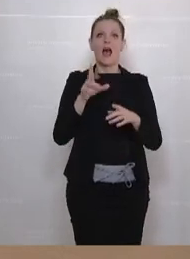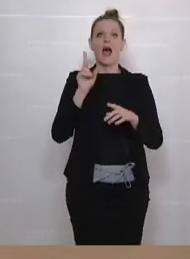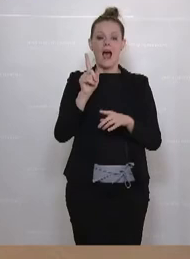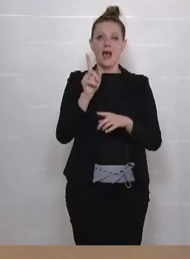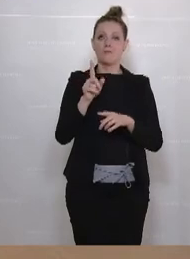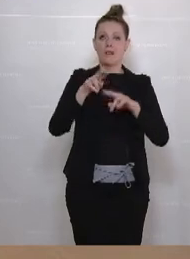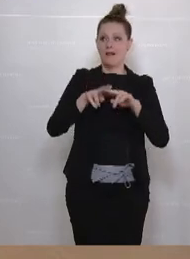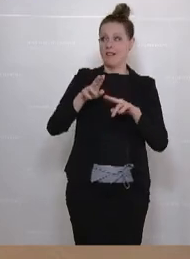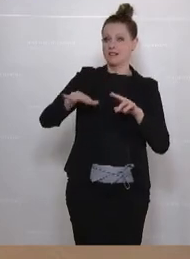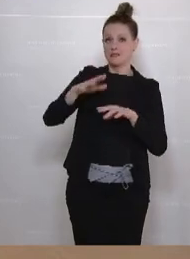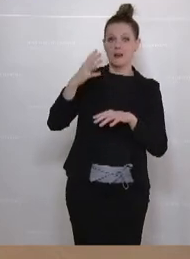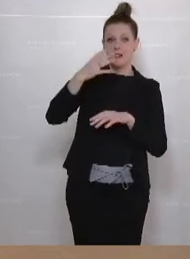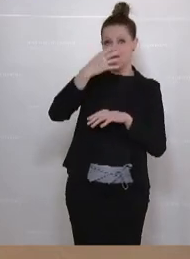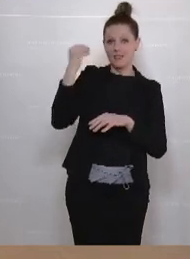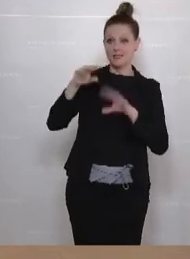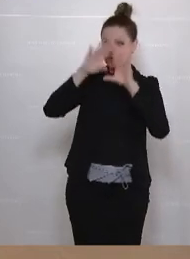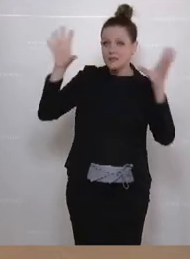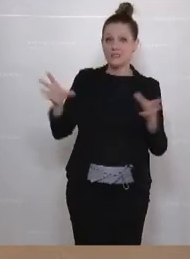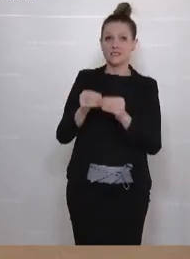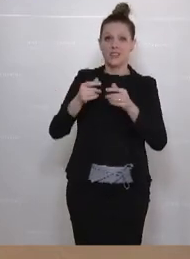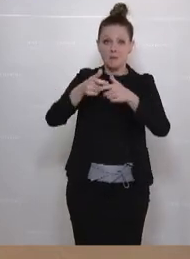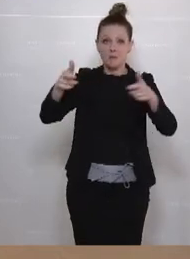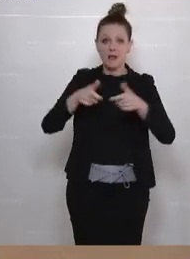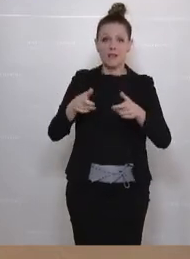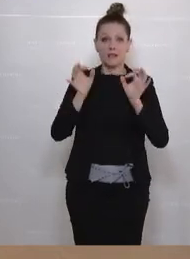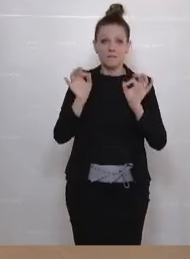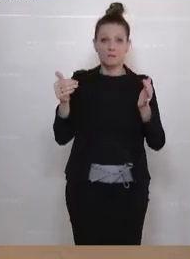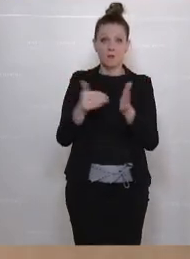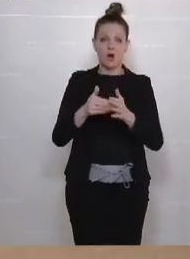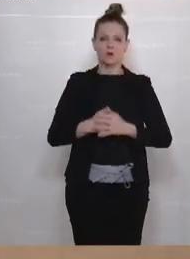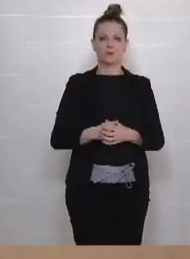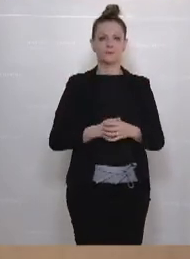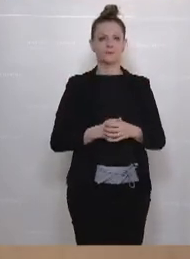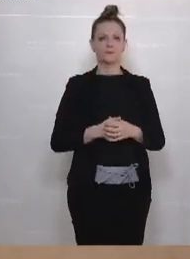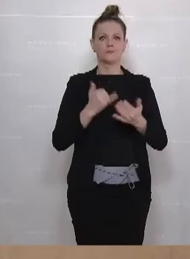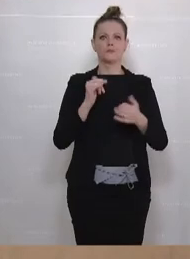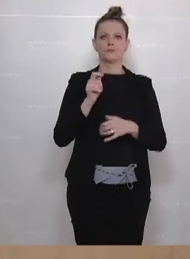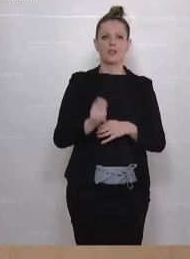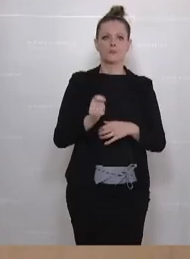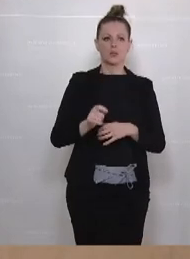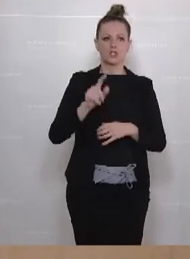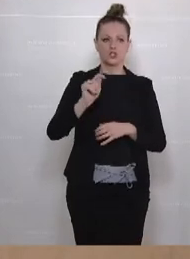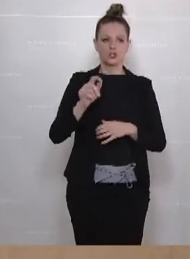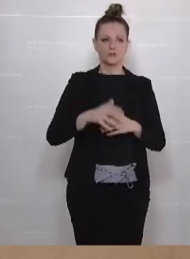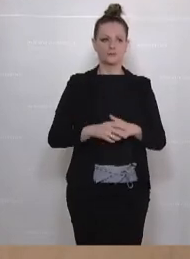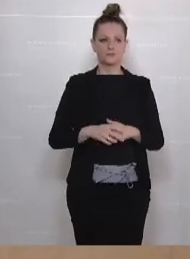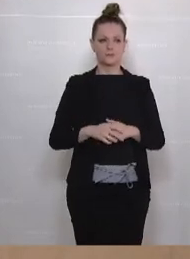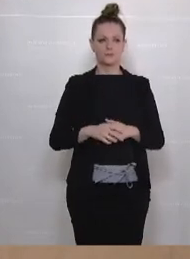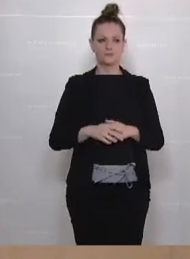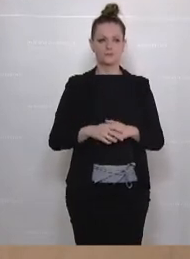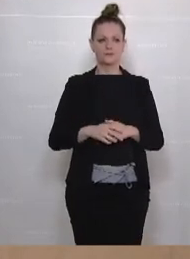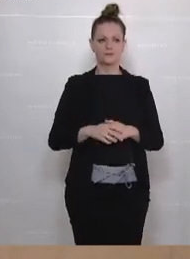es in Wirklichkeit am Schluss ein ausgewogenes Gesamtpaket geben muss. Die nächste Frage stellt die Abgeordnete Cicic. Ernst Cicic.